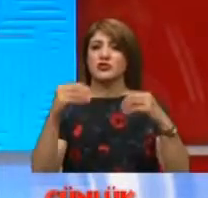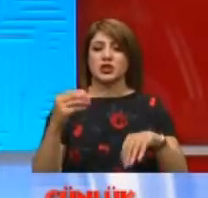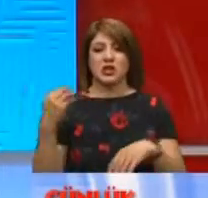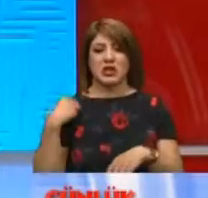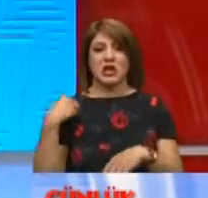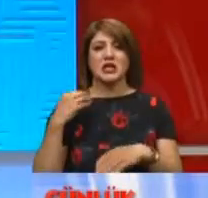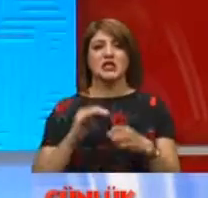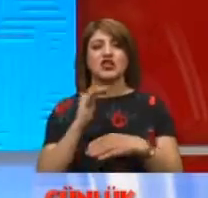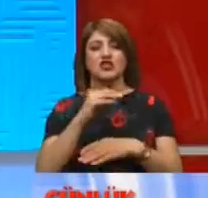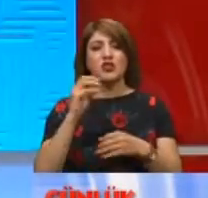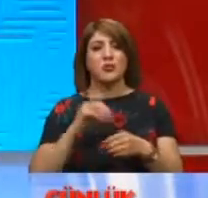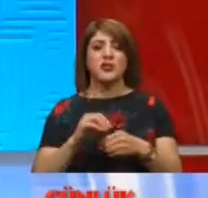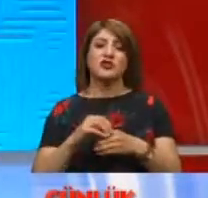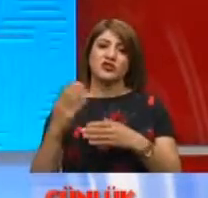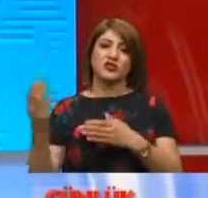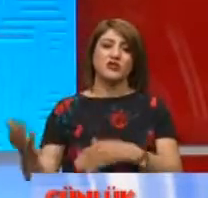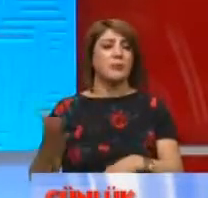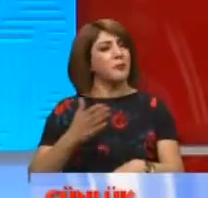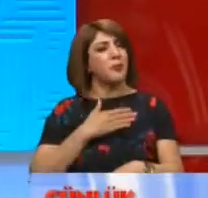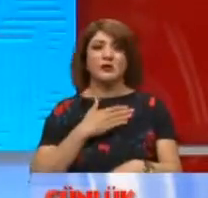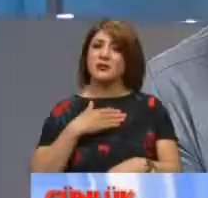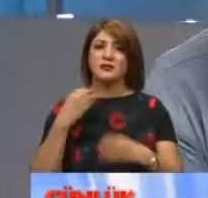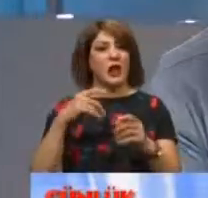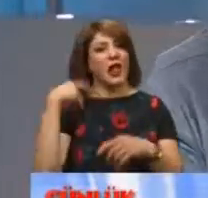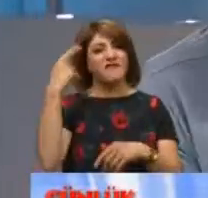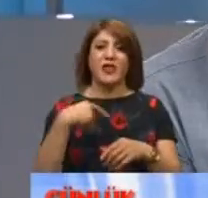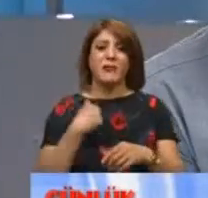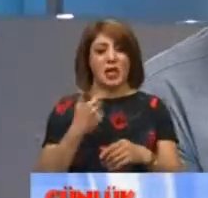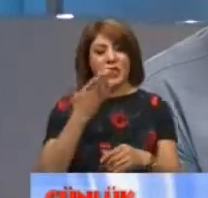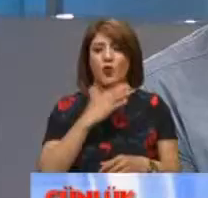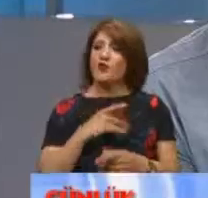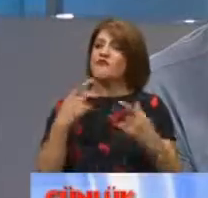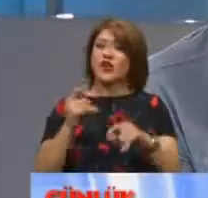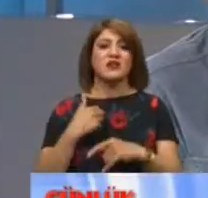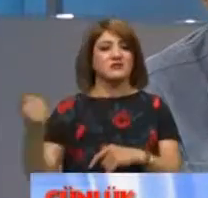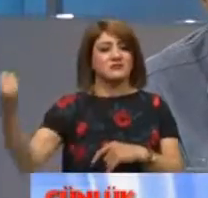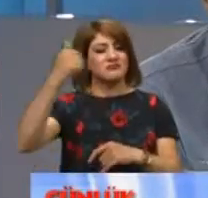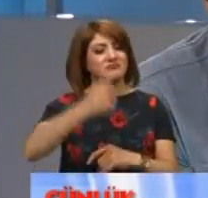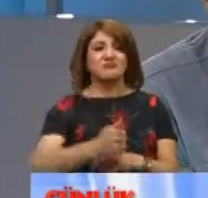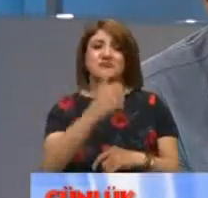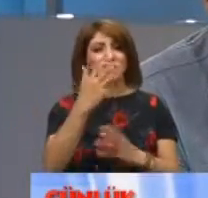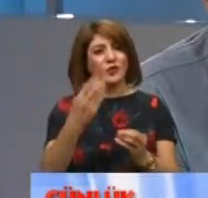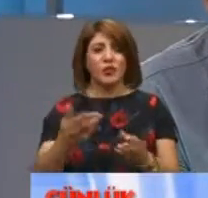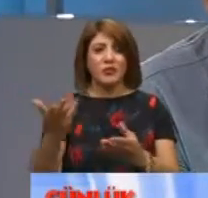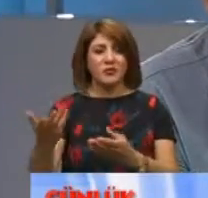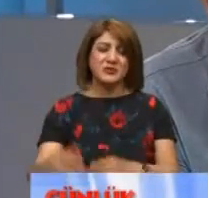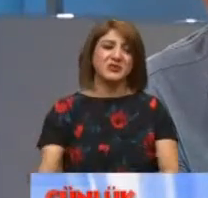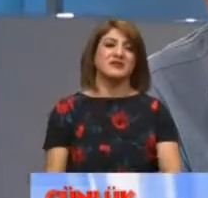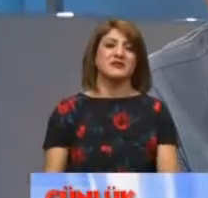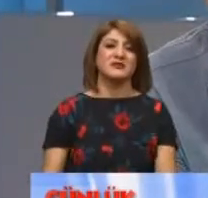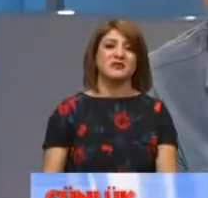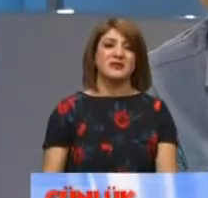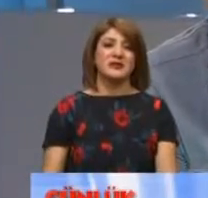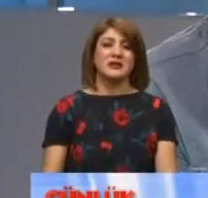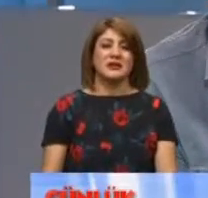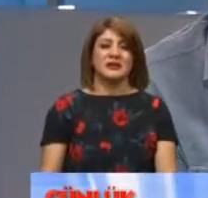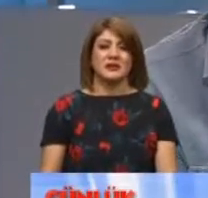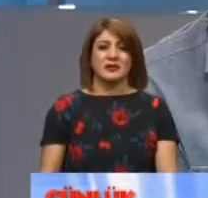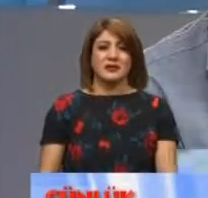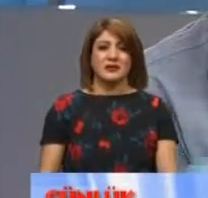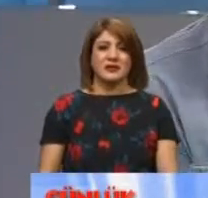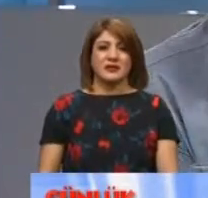hayatı için haftaya kullanıyor. Haftaya karşında başka biri olabilir. Ben de satarım. Derim ki burada da böyle çıkıyorum. Başka biri olabilir. Evet. Bir harika. De